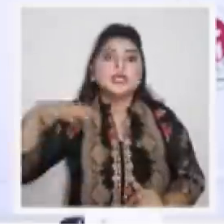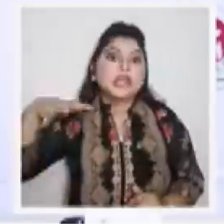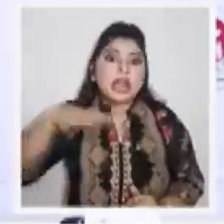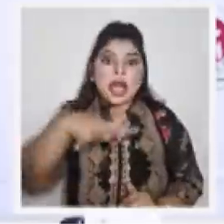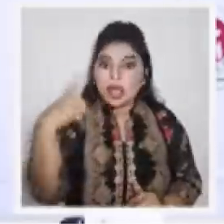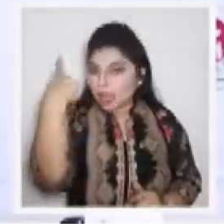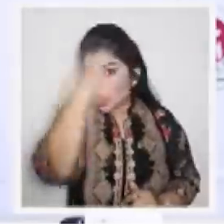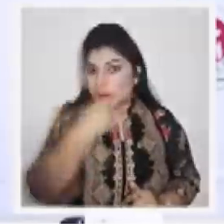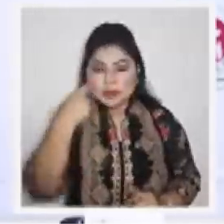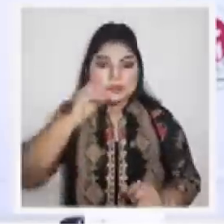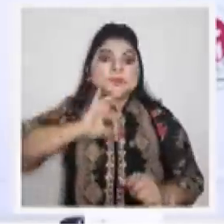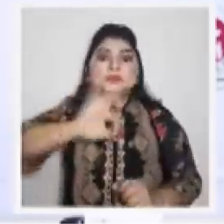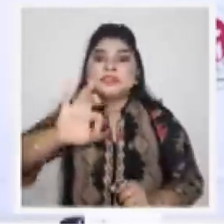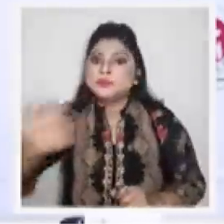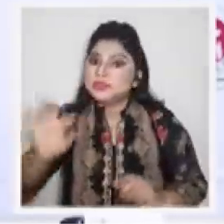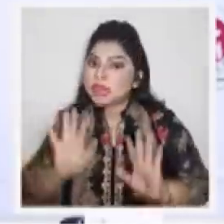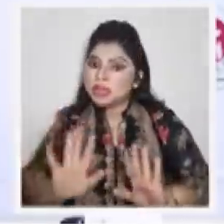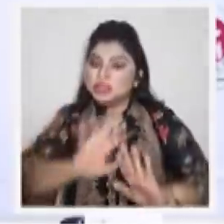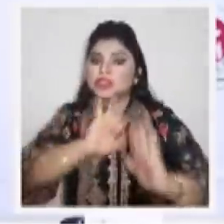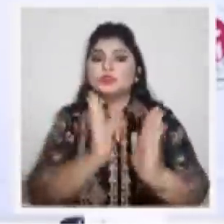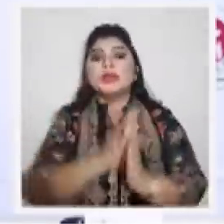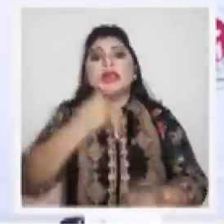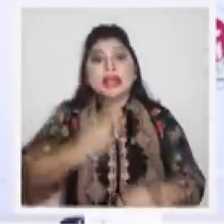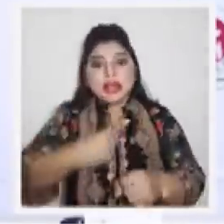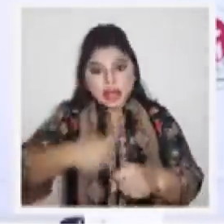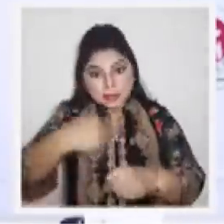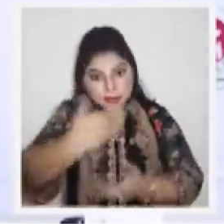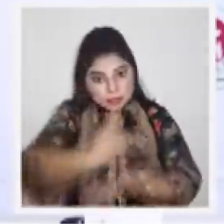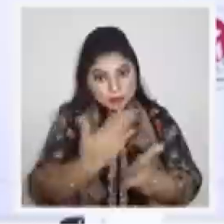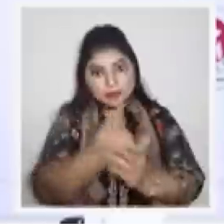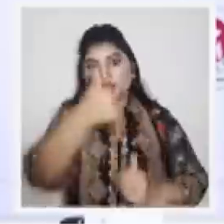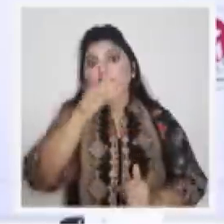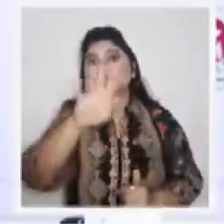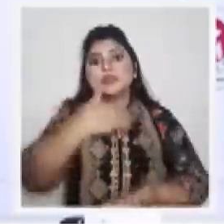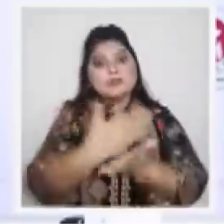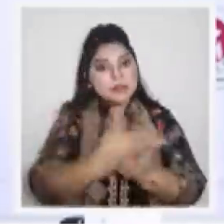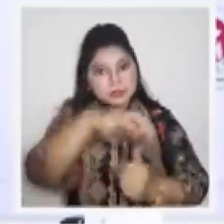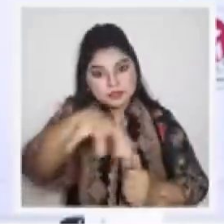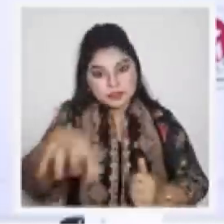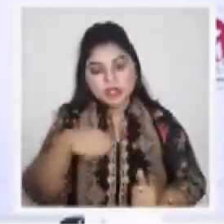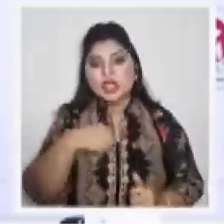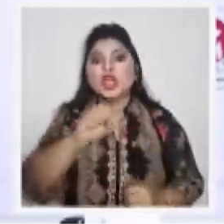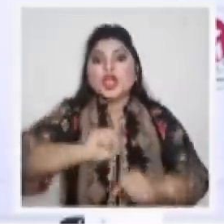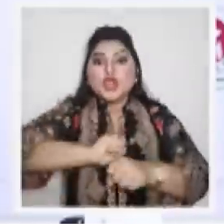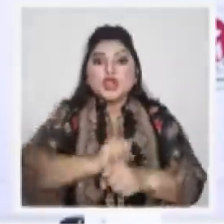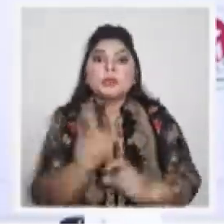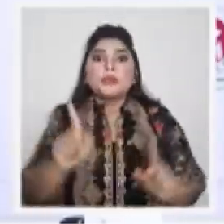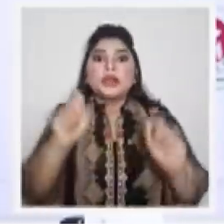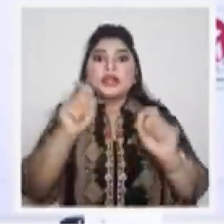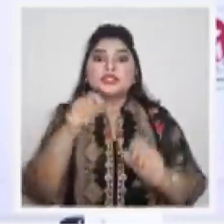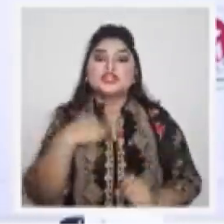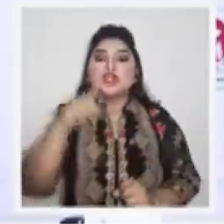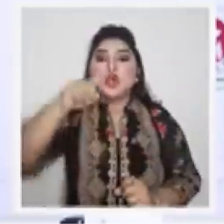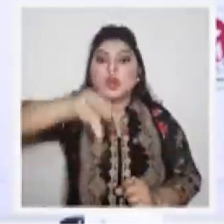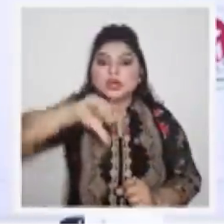1,421.5% পার 1 মিলিয়ন বা 10 লক্ষ মানুষের মধ্যে, এবং 64টি জেলার সবখানেই